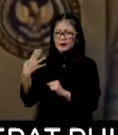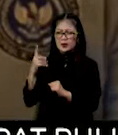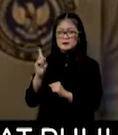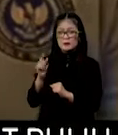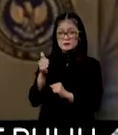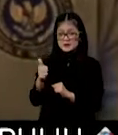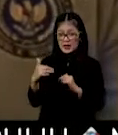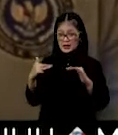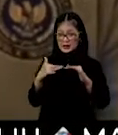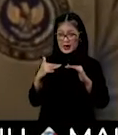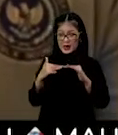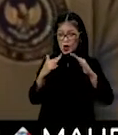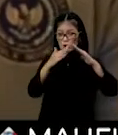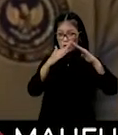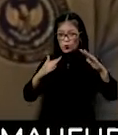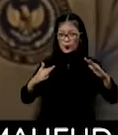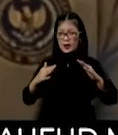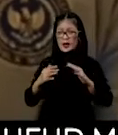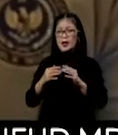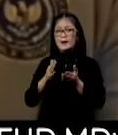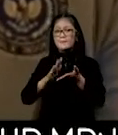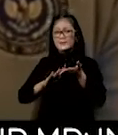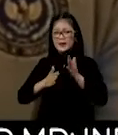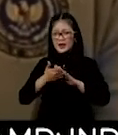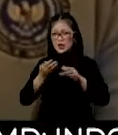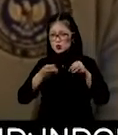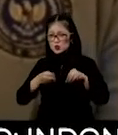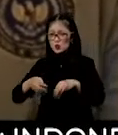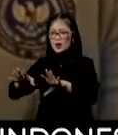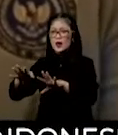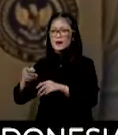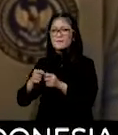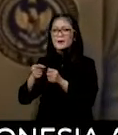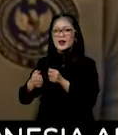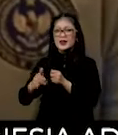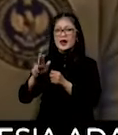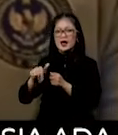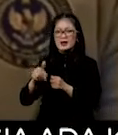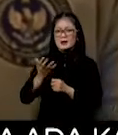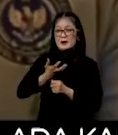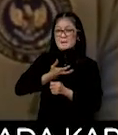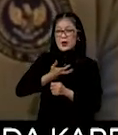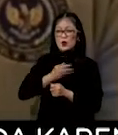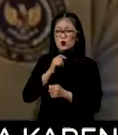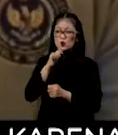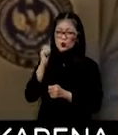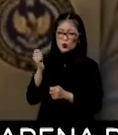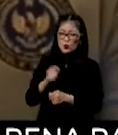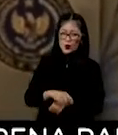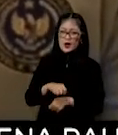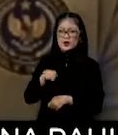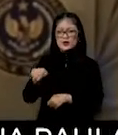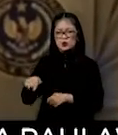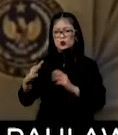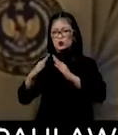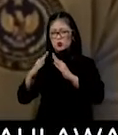yang pernah saya jual itu beli kembali. Karena saya ingin menghabiskan hidup saya bersama kenangan indah waktu masih dengan